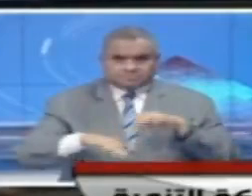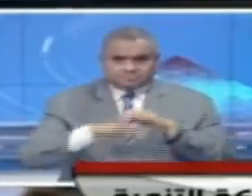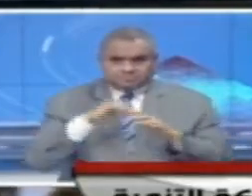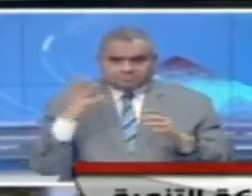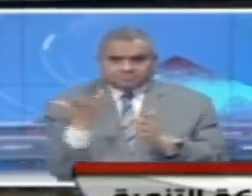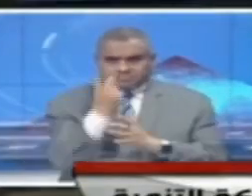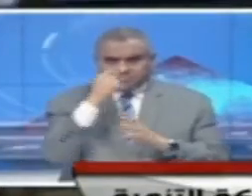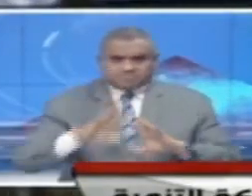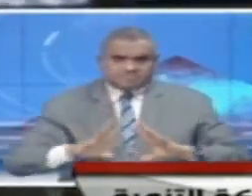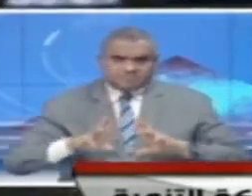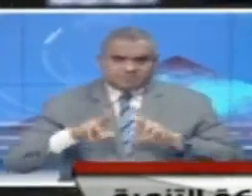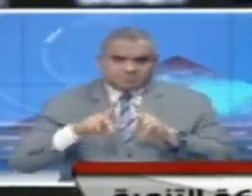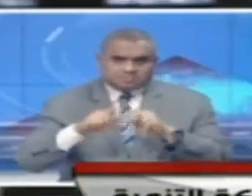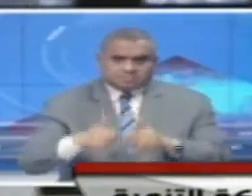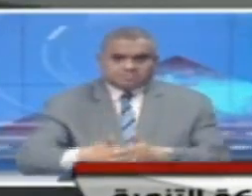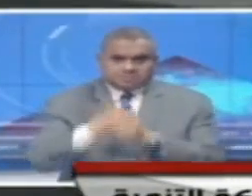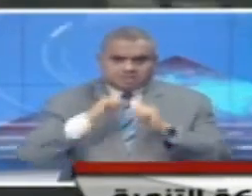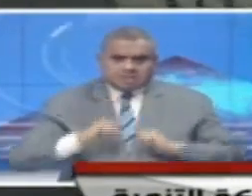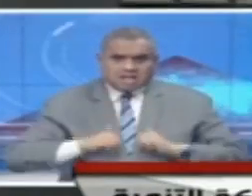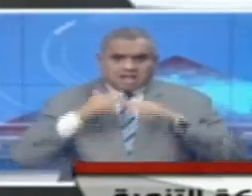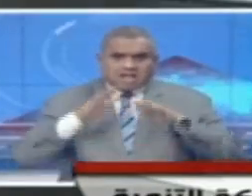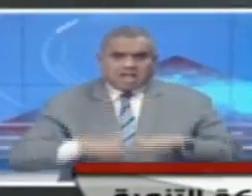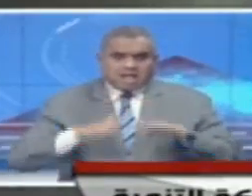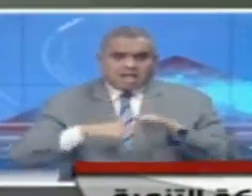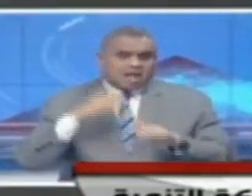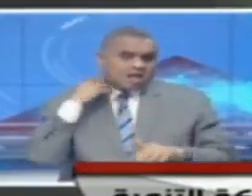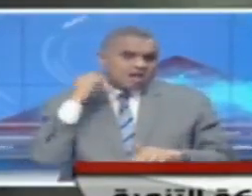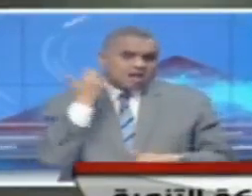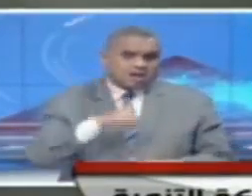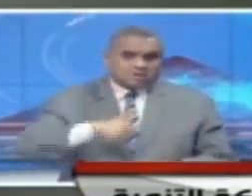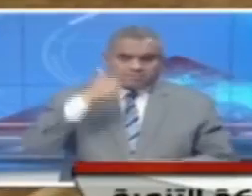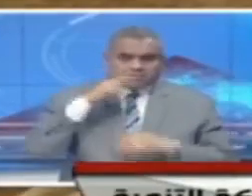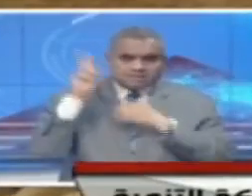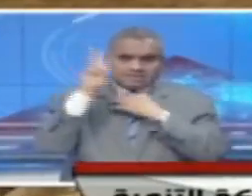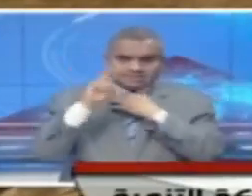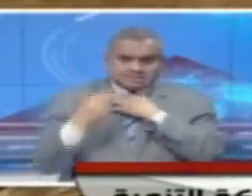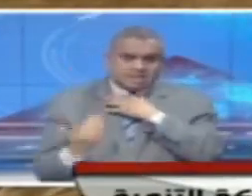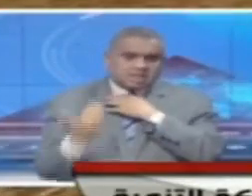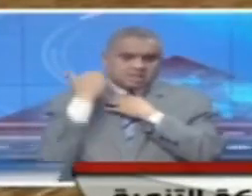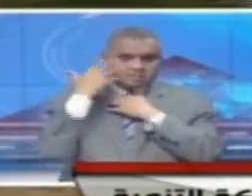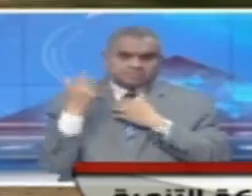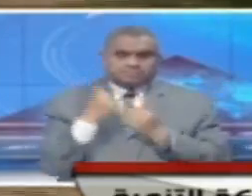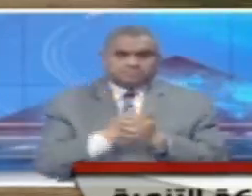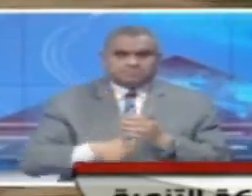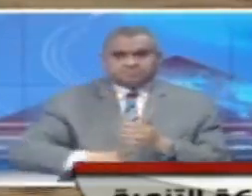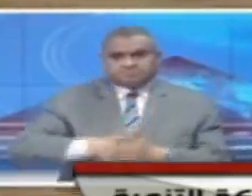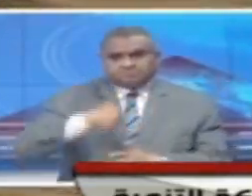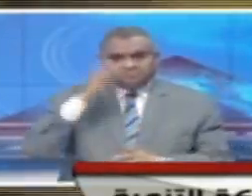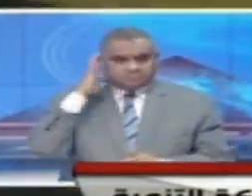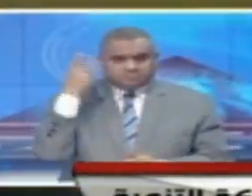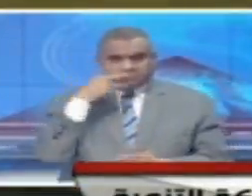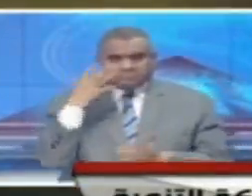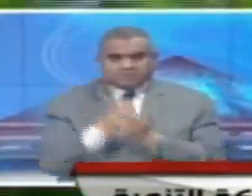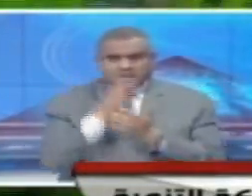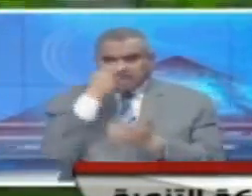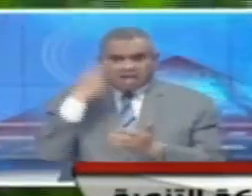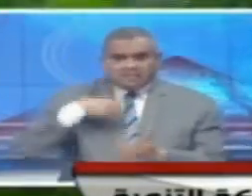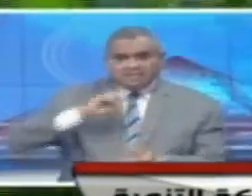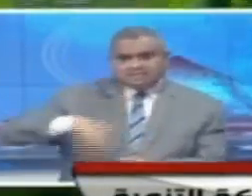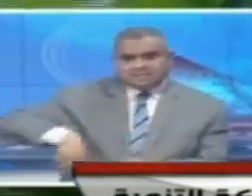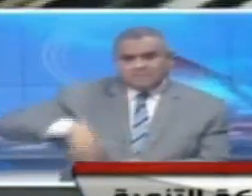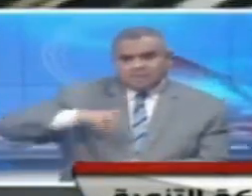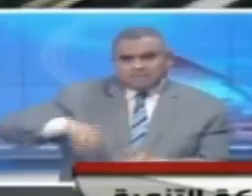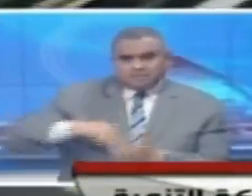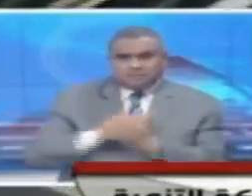التنمية بمناحي الحياة كافة إلى ربوع سيناء التي عانت عقودا من التهميش، حرمت